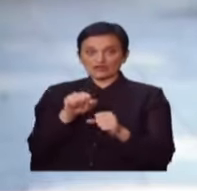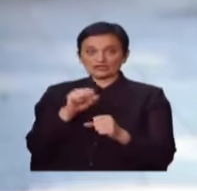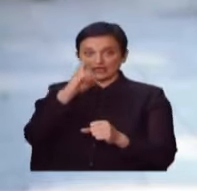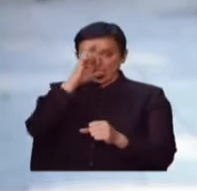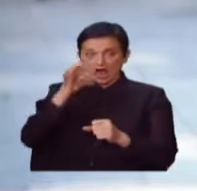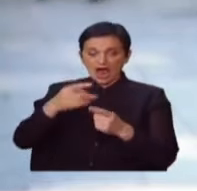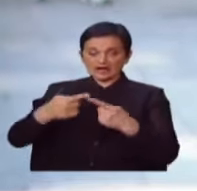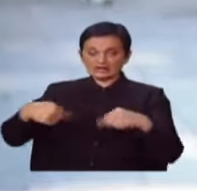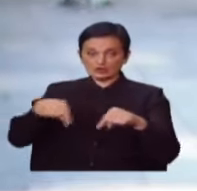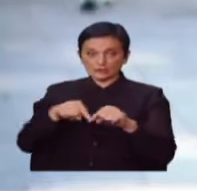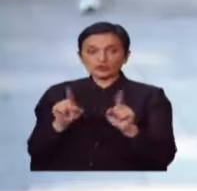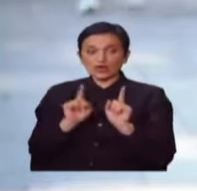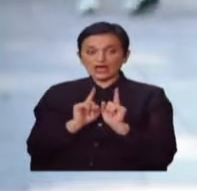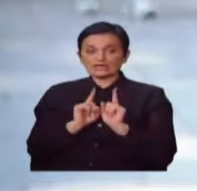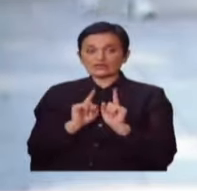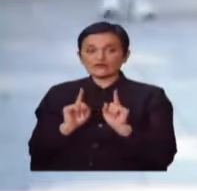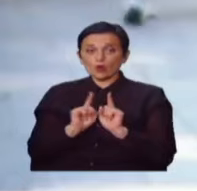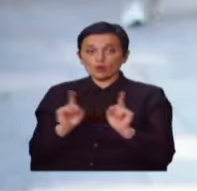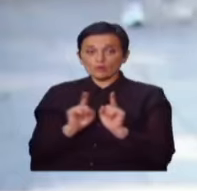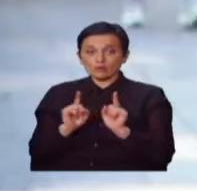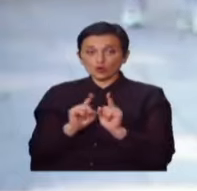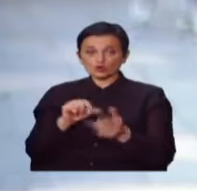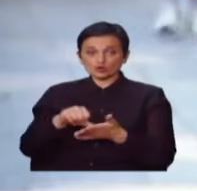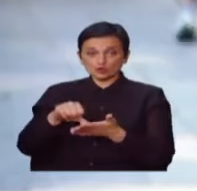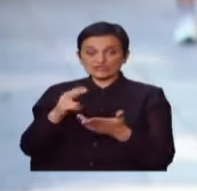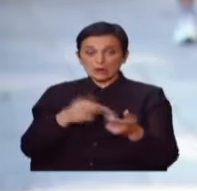սամոկալոքո սեկտորդանդա ասև է ոպոզիցիս